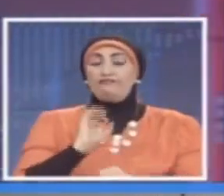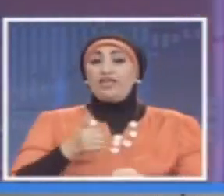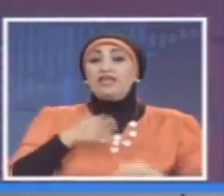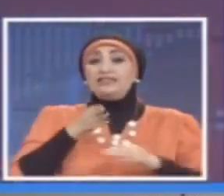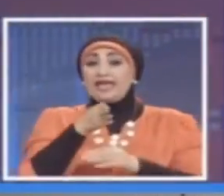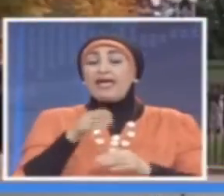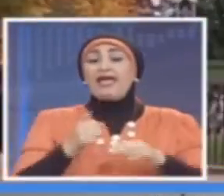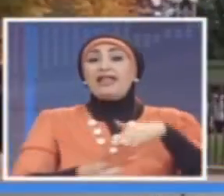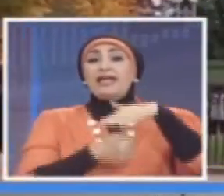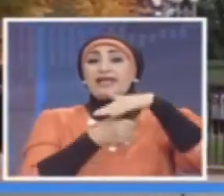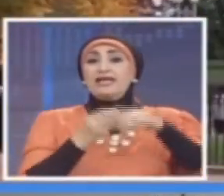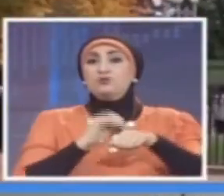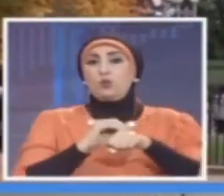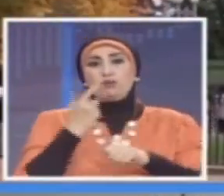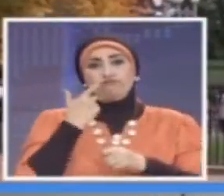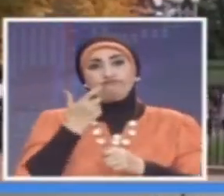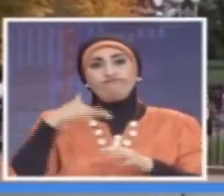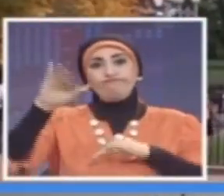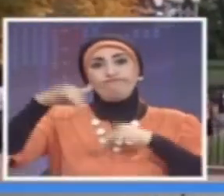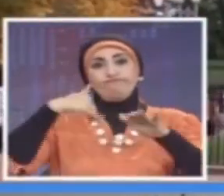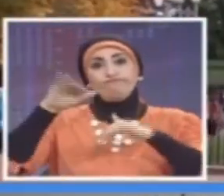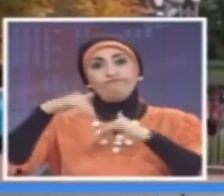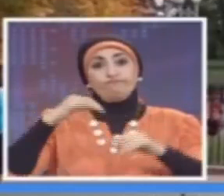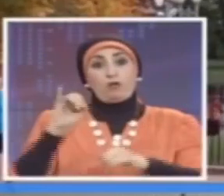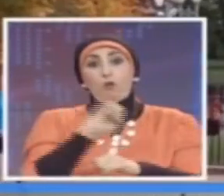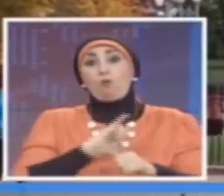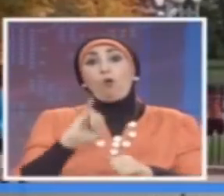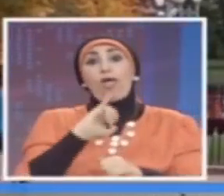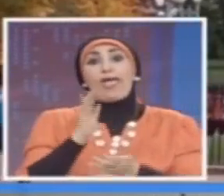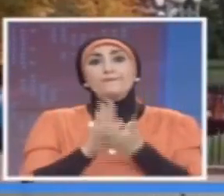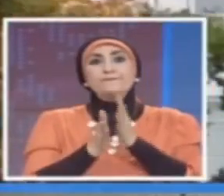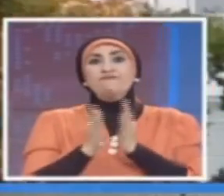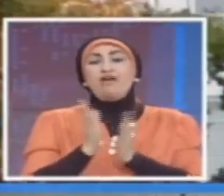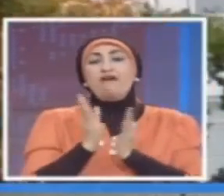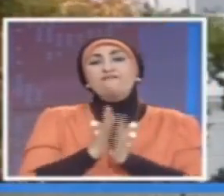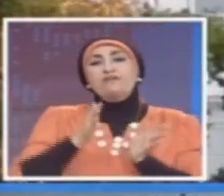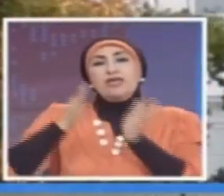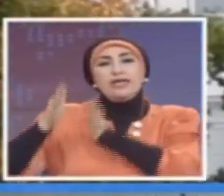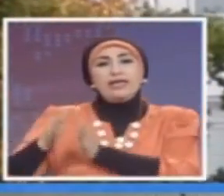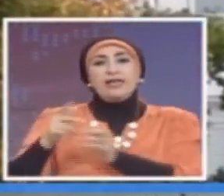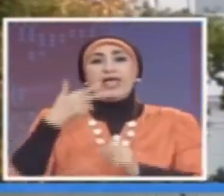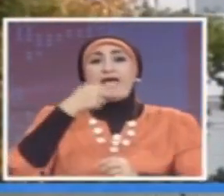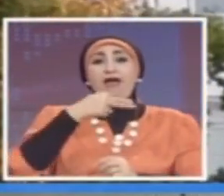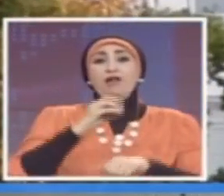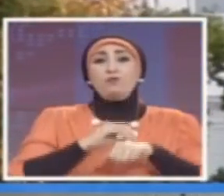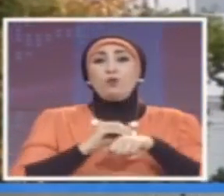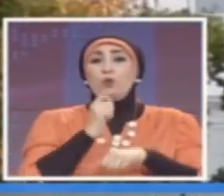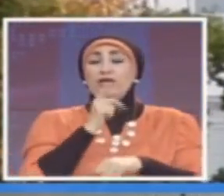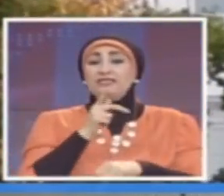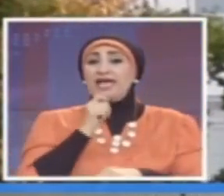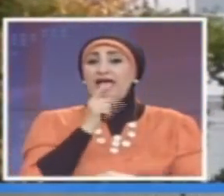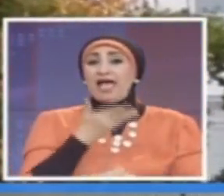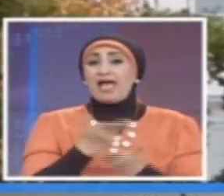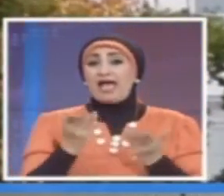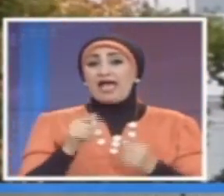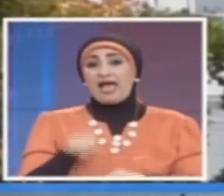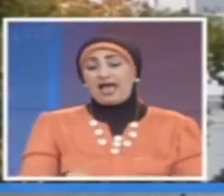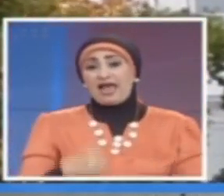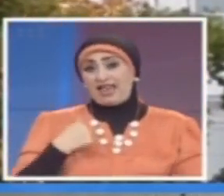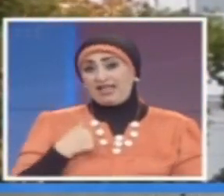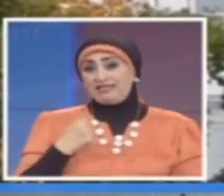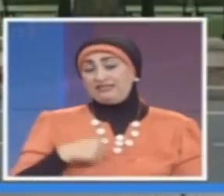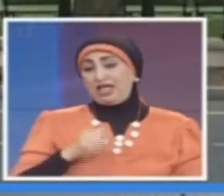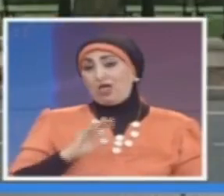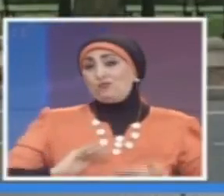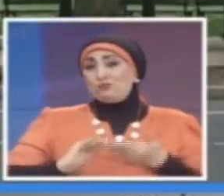داخل المجمع الرئاسي وتجنبا للزيارات غير الضرورية للجناح الغربي. يأتي ذلك بينما